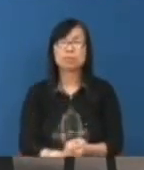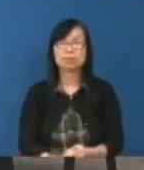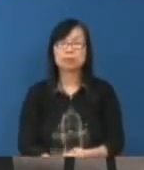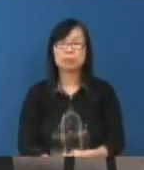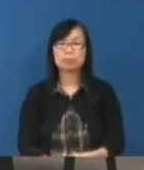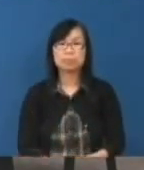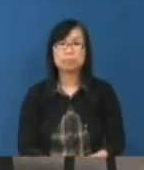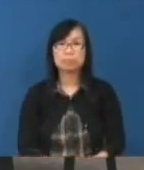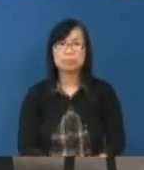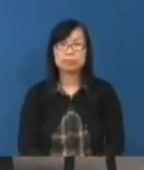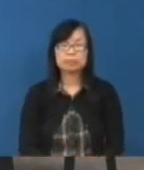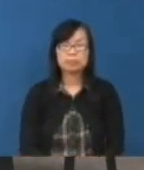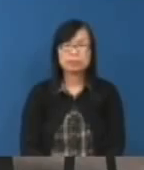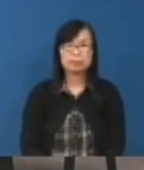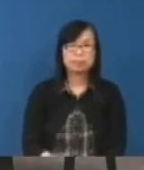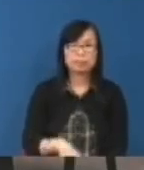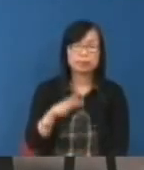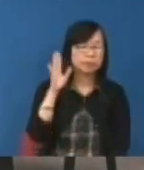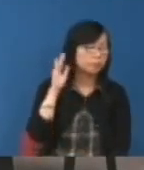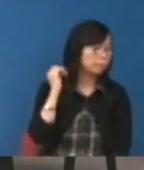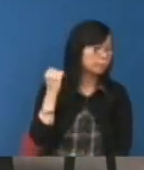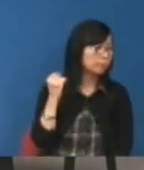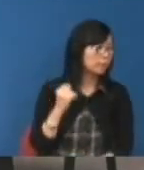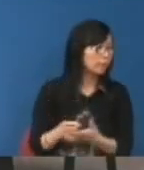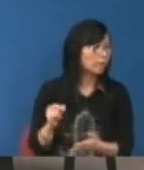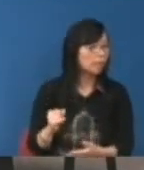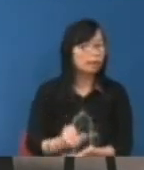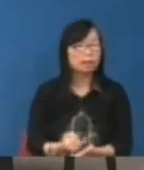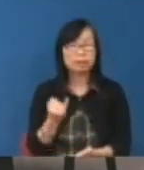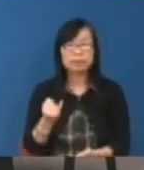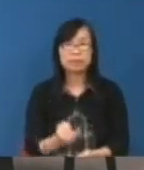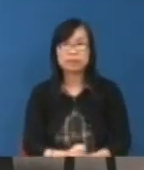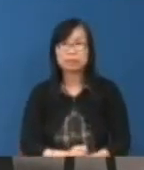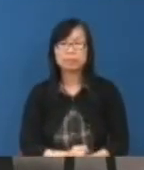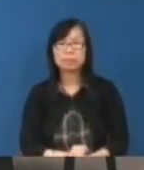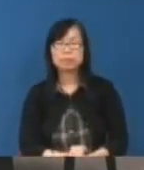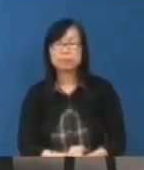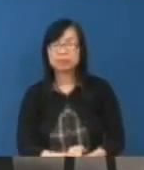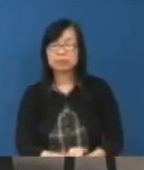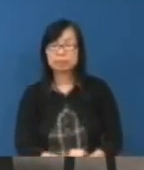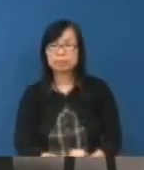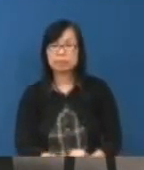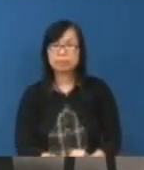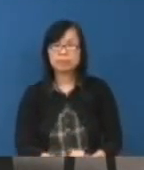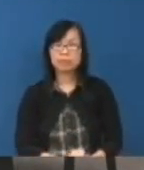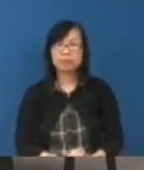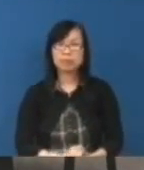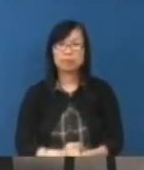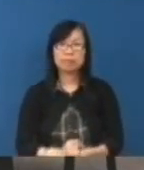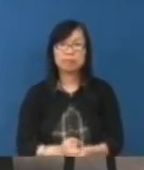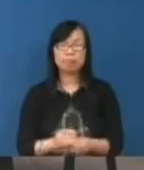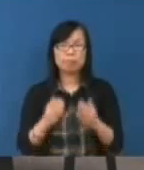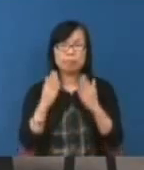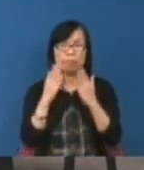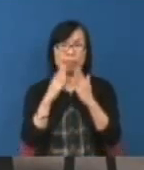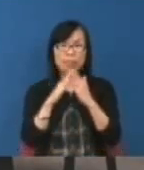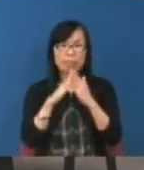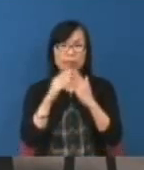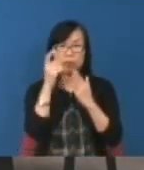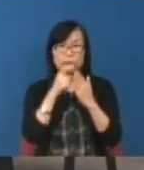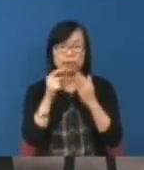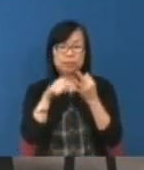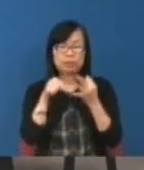縣會啊，你真係唔使紙得啦，哥。唔係呢個質温家寶曾經講過話，呢、這個户籍制度係要取消嘅，《人民日報》